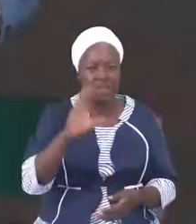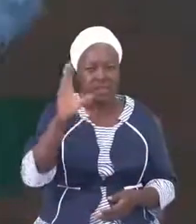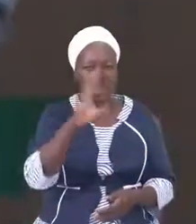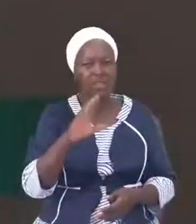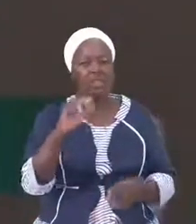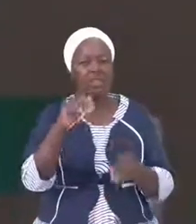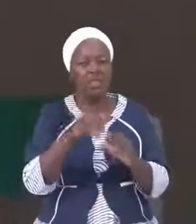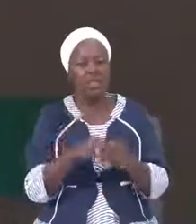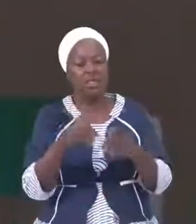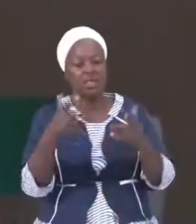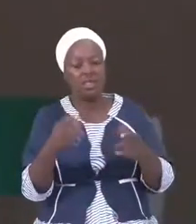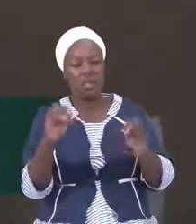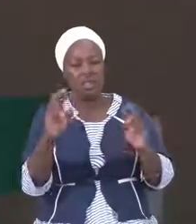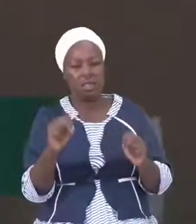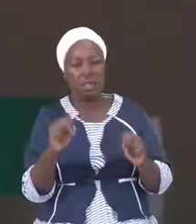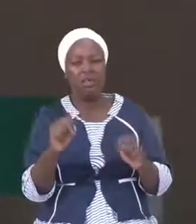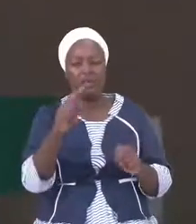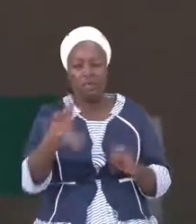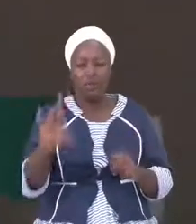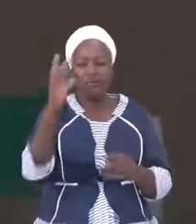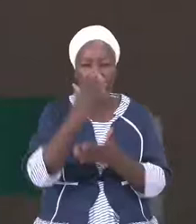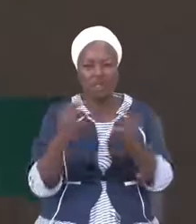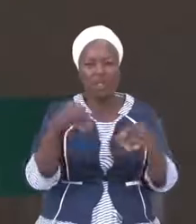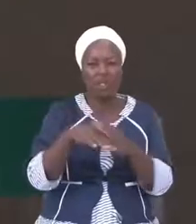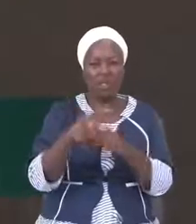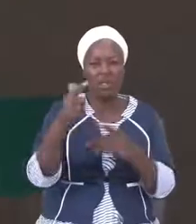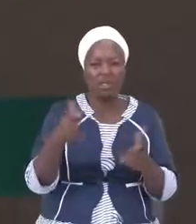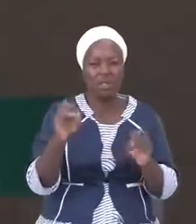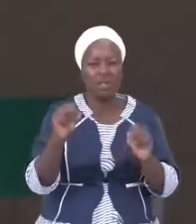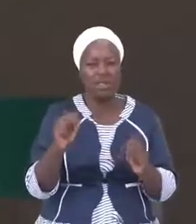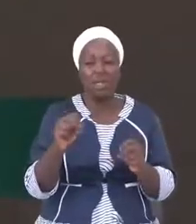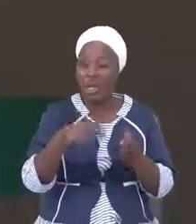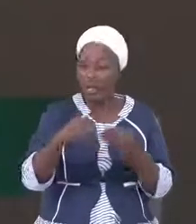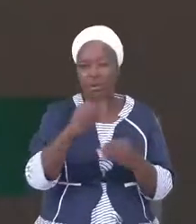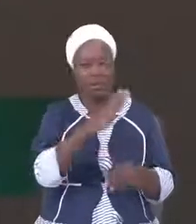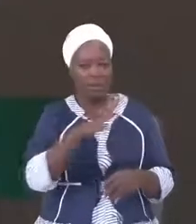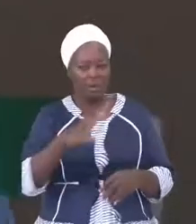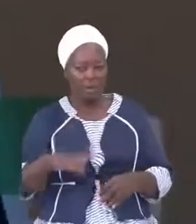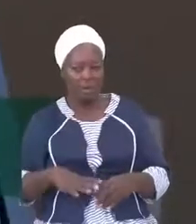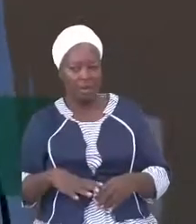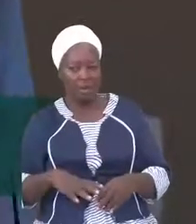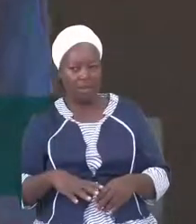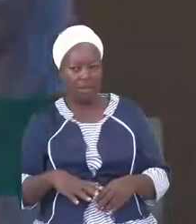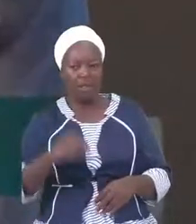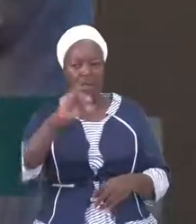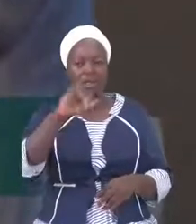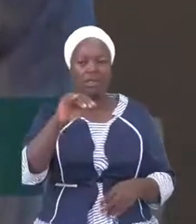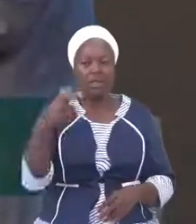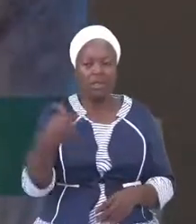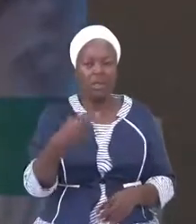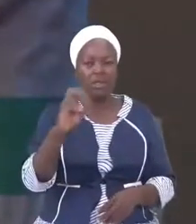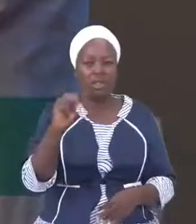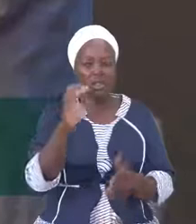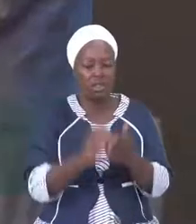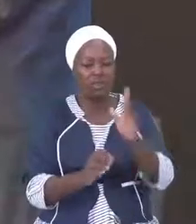Vous sondez les Écritures. Sondez cela dans le Pentateuch et dans, en Genèse, vous allez voir quelque